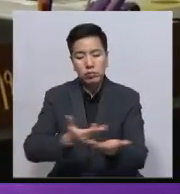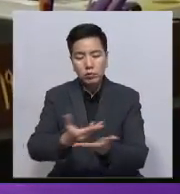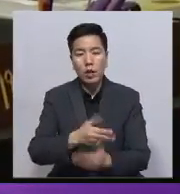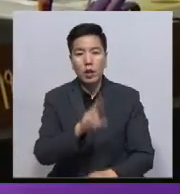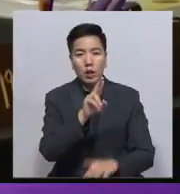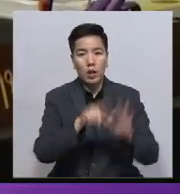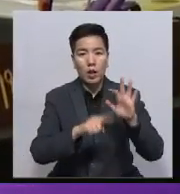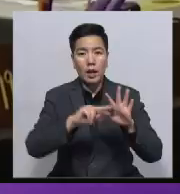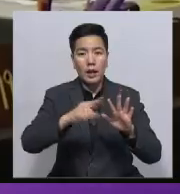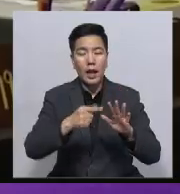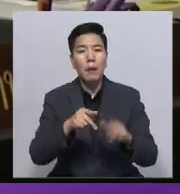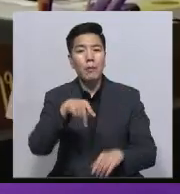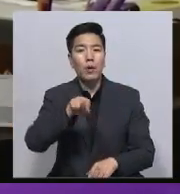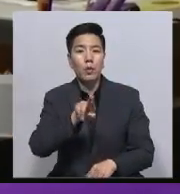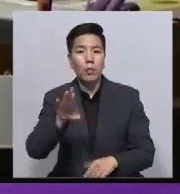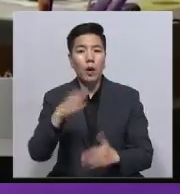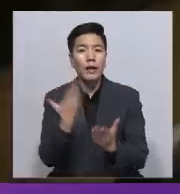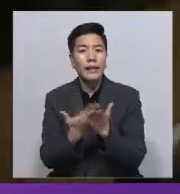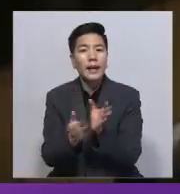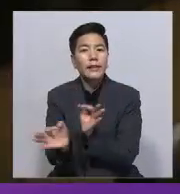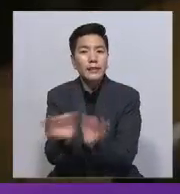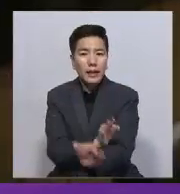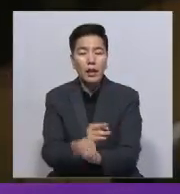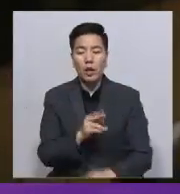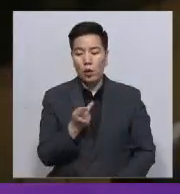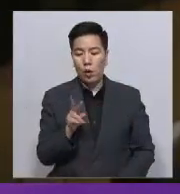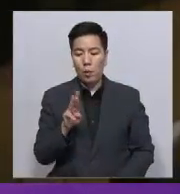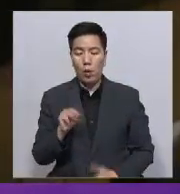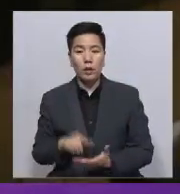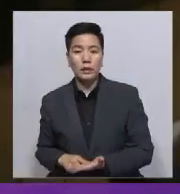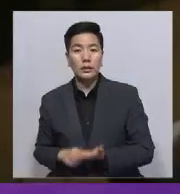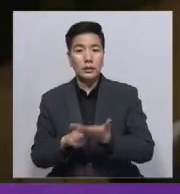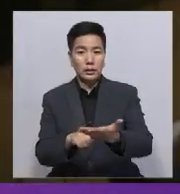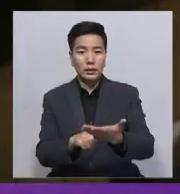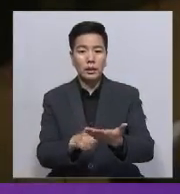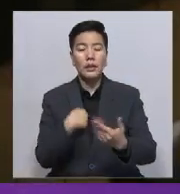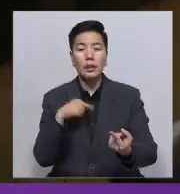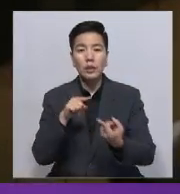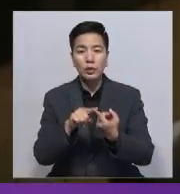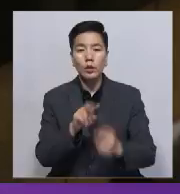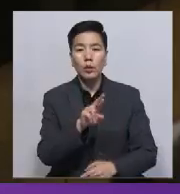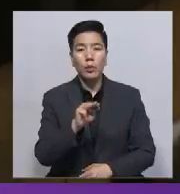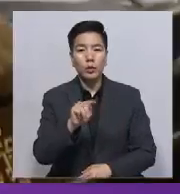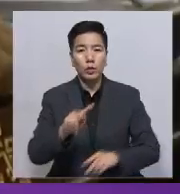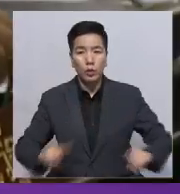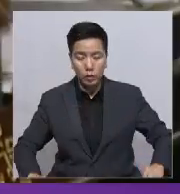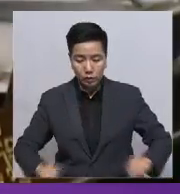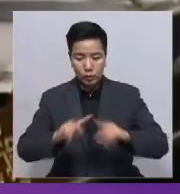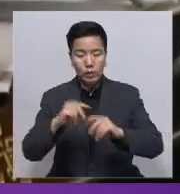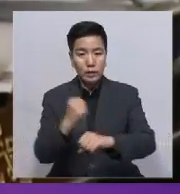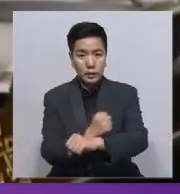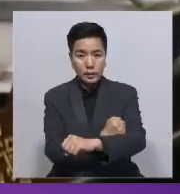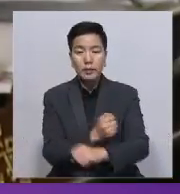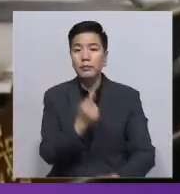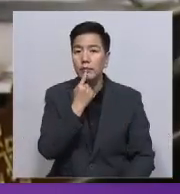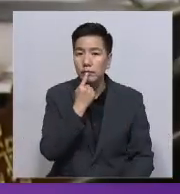าร่างพระราชบัญญัติเงินทดแทนที่คณะรัฐมนตรีเป็นผู้เสนอค่ะโดยพลตำรวจเอกอดุลแสงสิงแก้วรัฐมนตรีว่าการกระทรวง